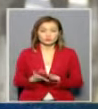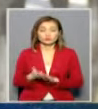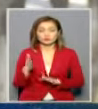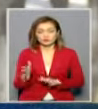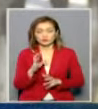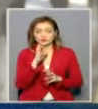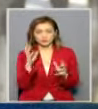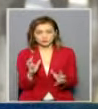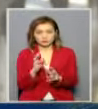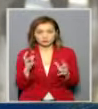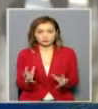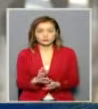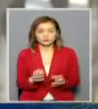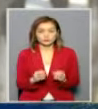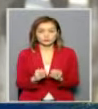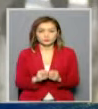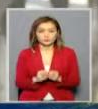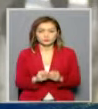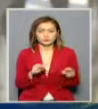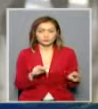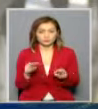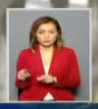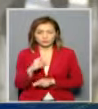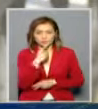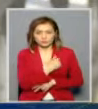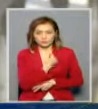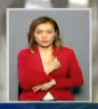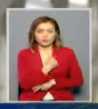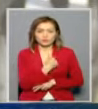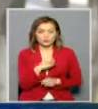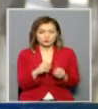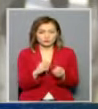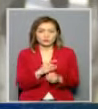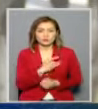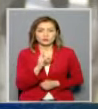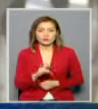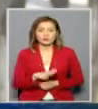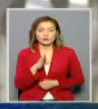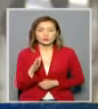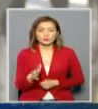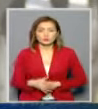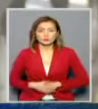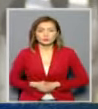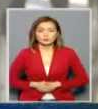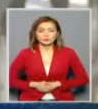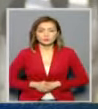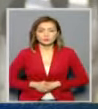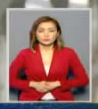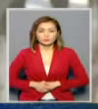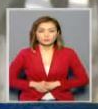будут охранять именно стратегически важные вещи, да, это как, возможно, телевидение,